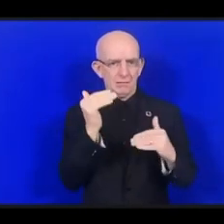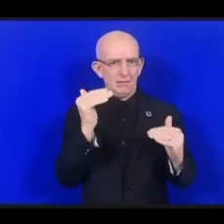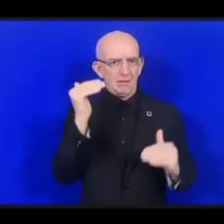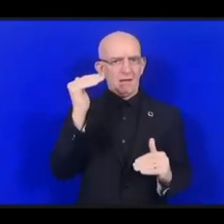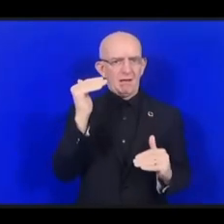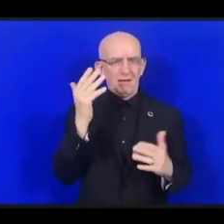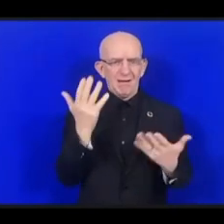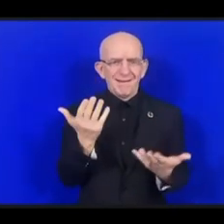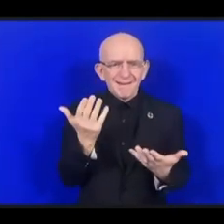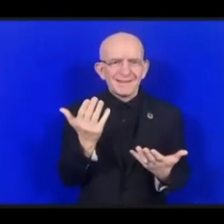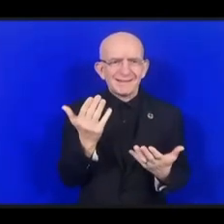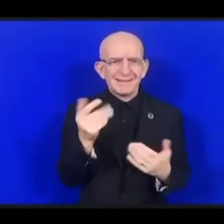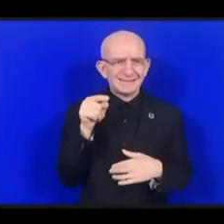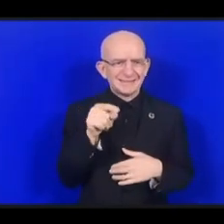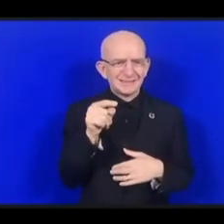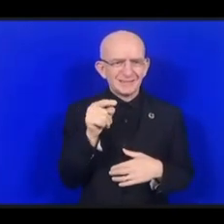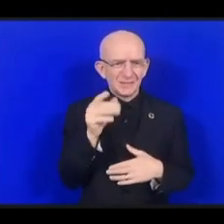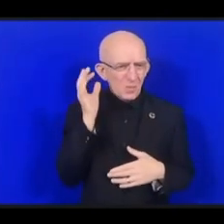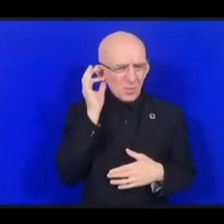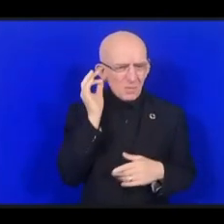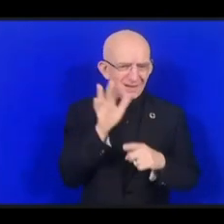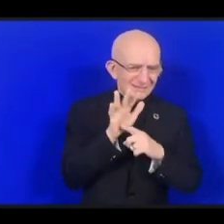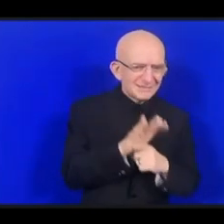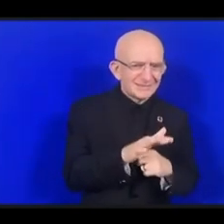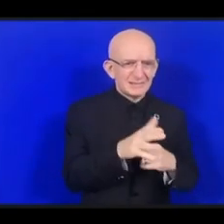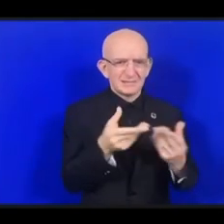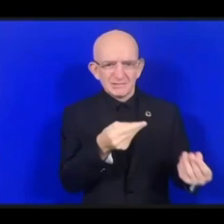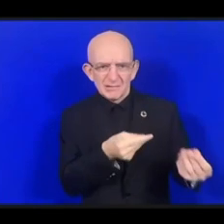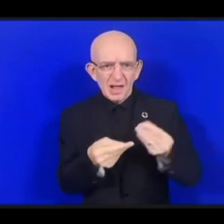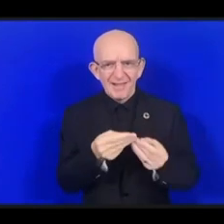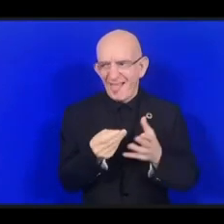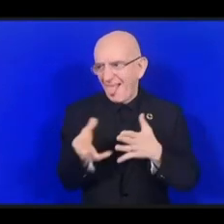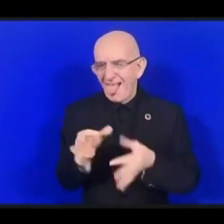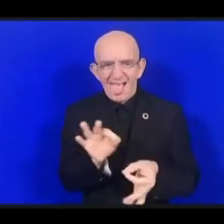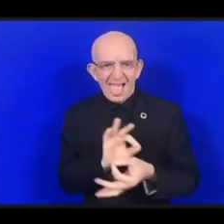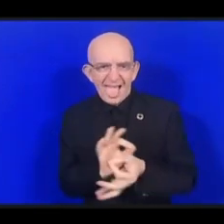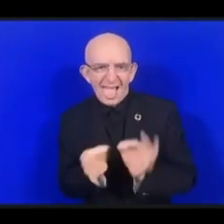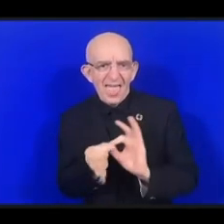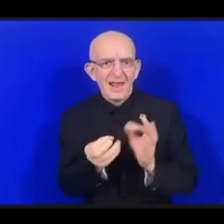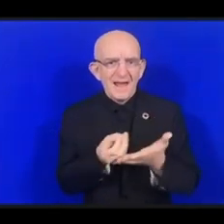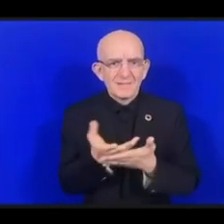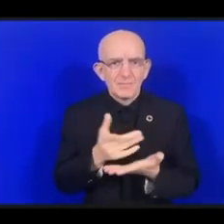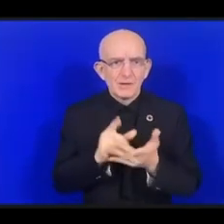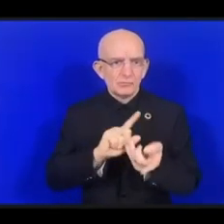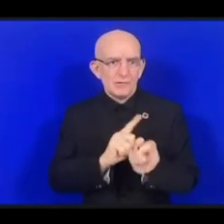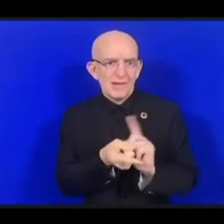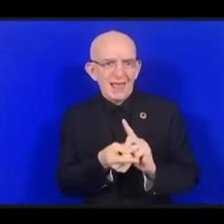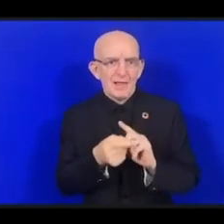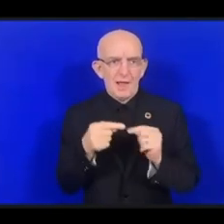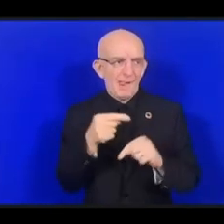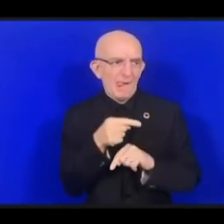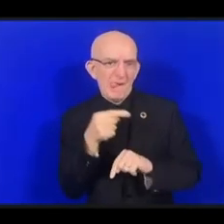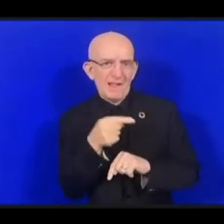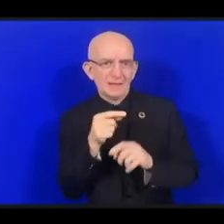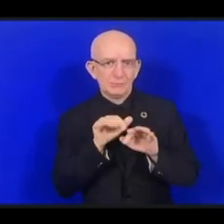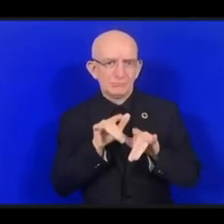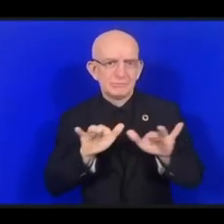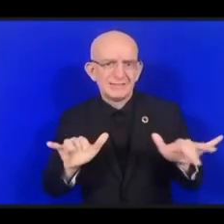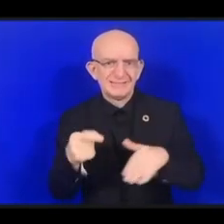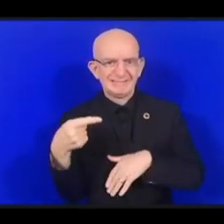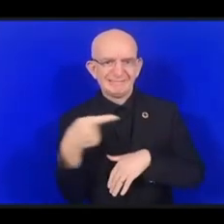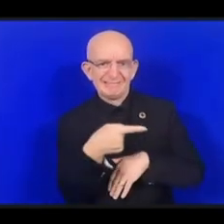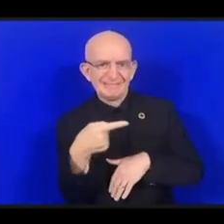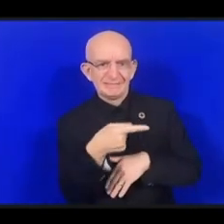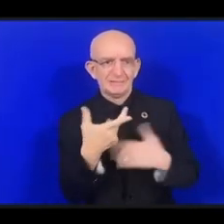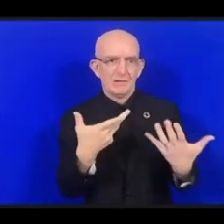et dramatiques en alimentant les confrits et les atrocités de masse chers amis nous ne pouvons pas